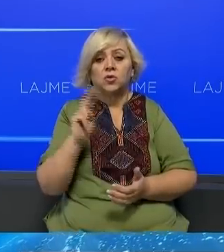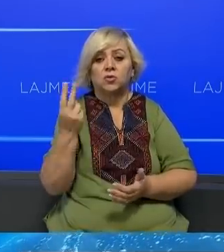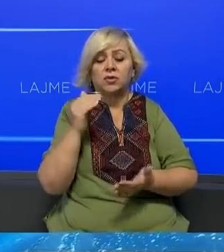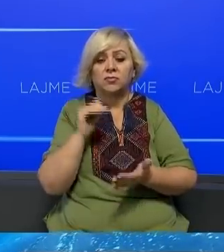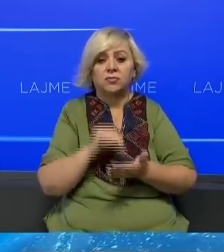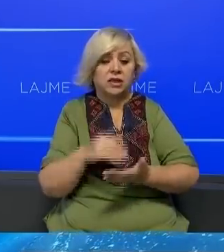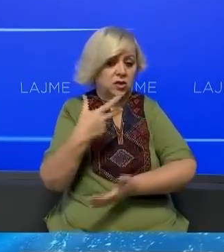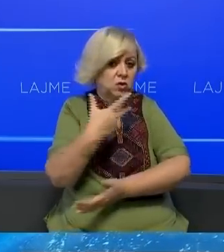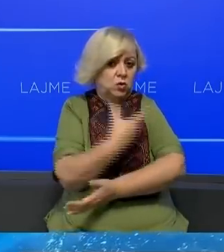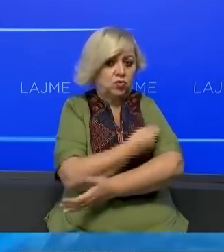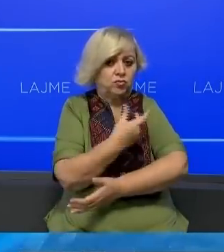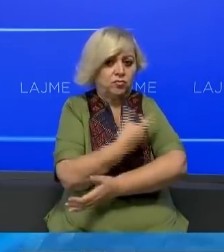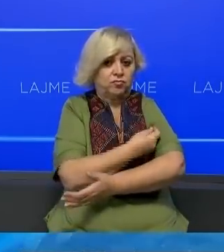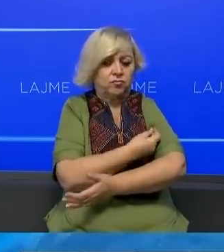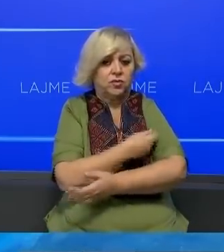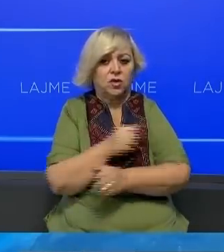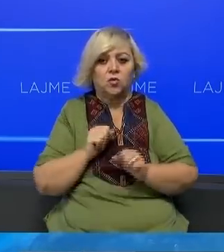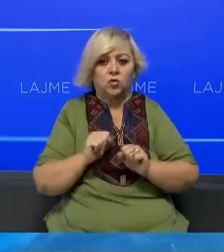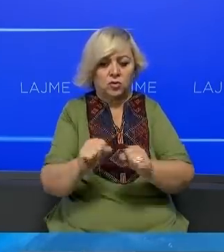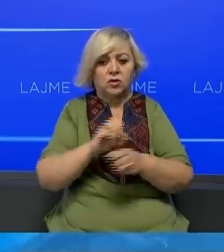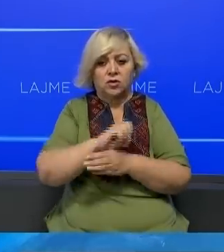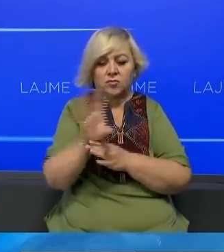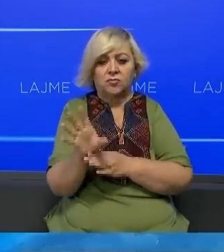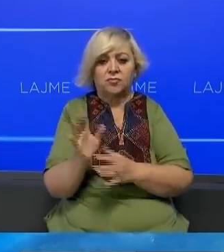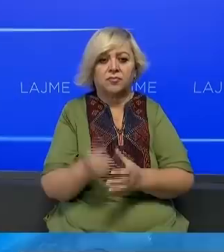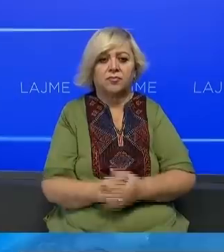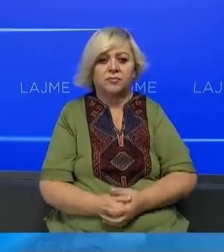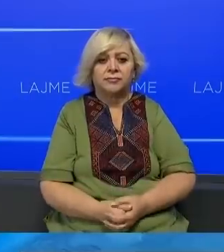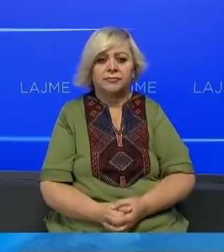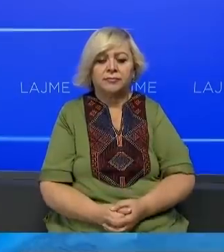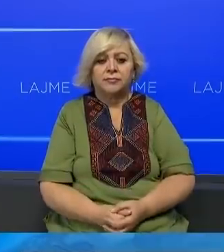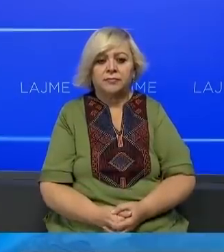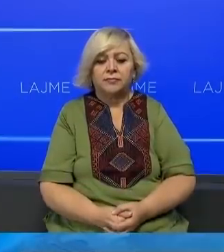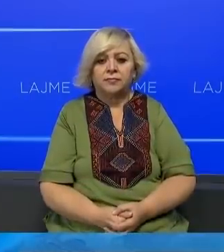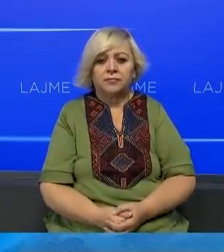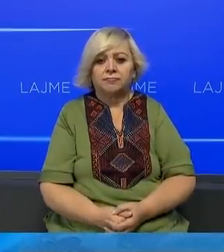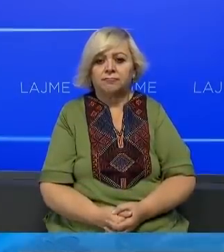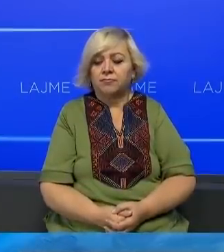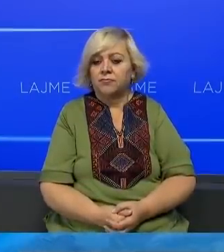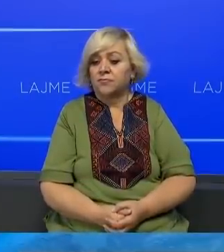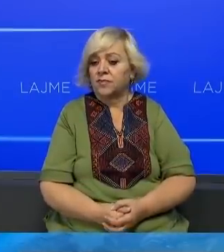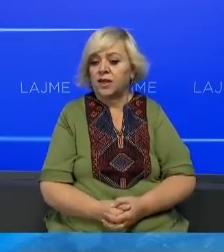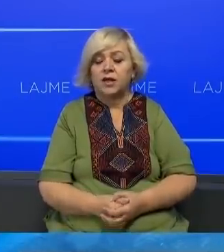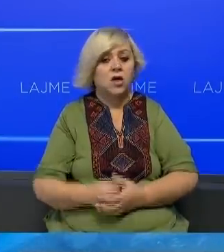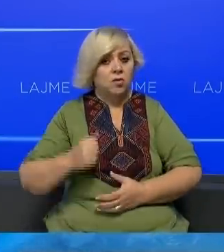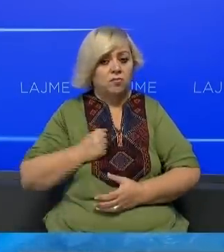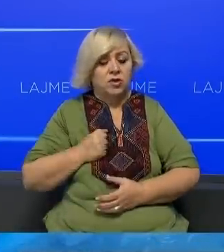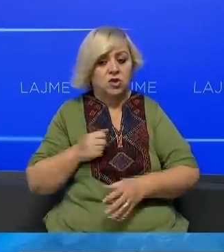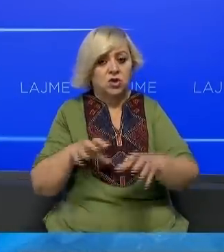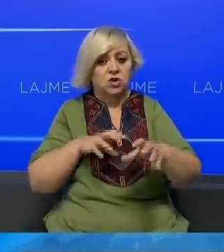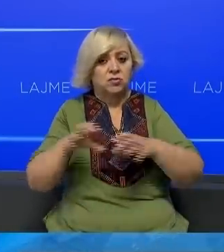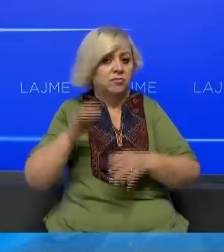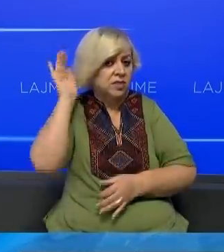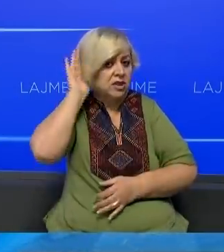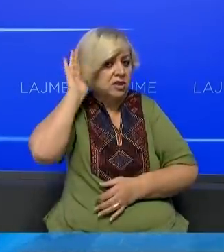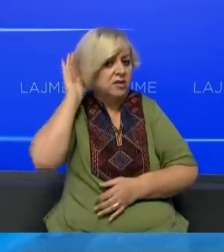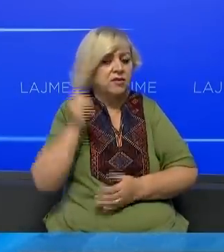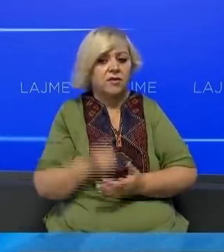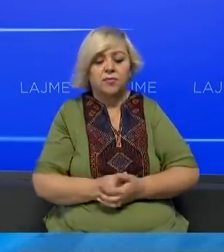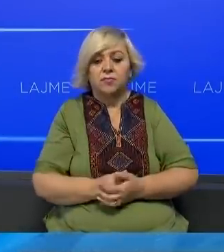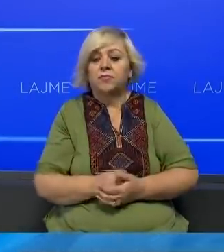12144 doza të vaksinës kundër COVID-19. E personeli ushtarak dhe civili Ministrisë Mbrojtjes